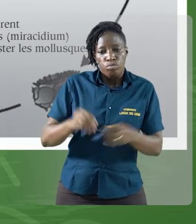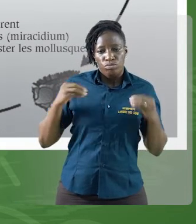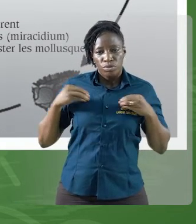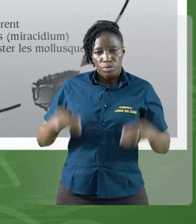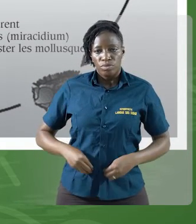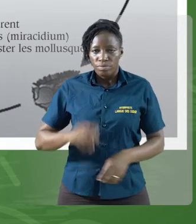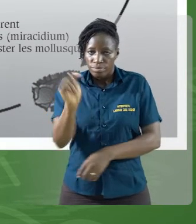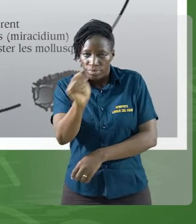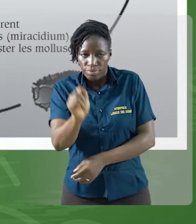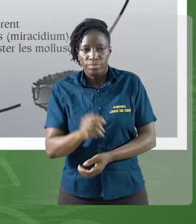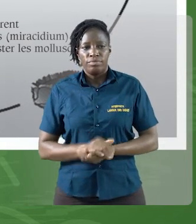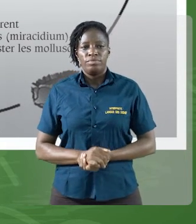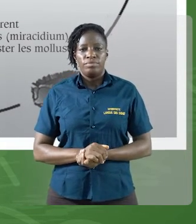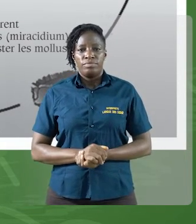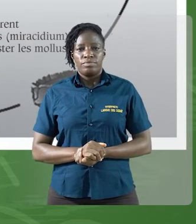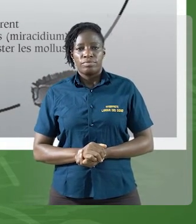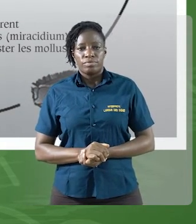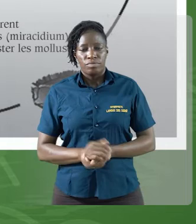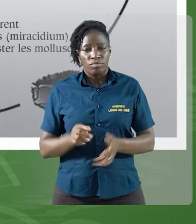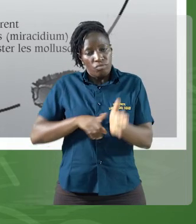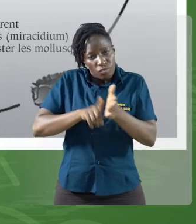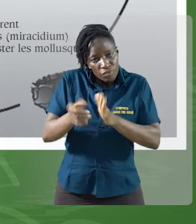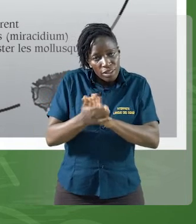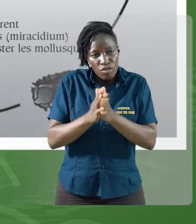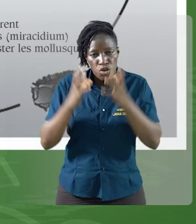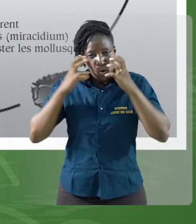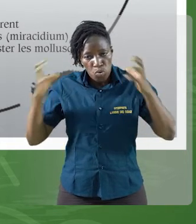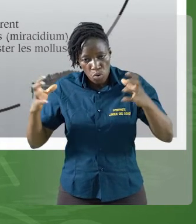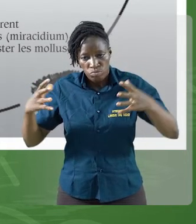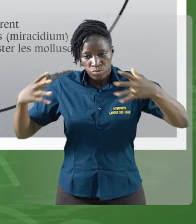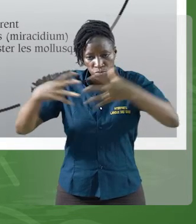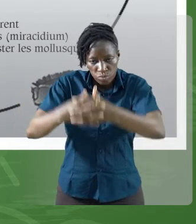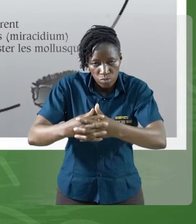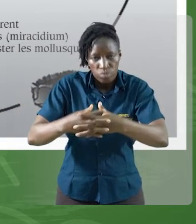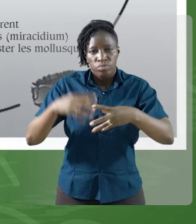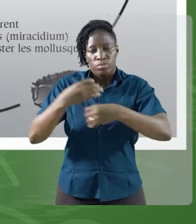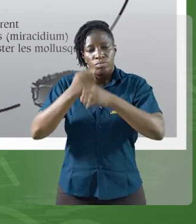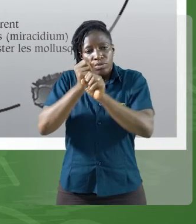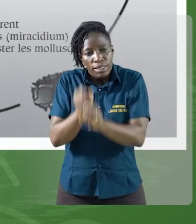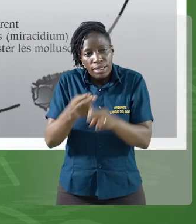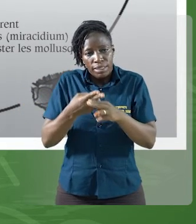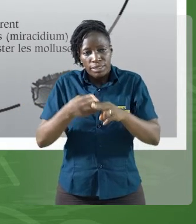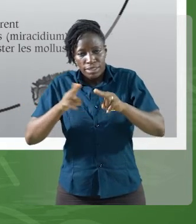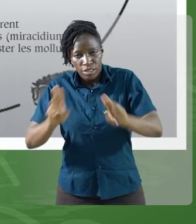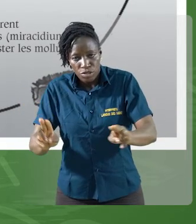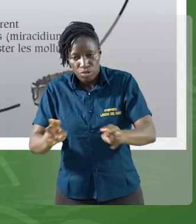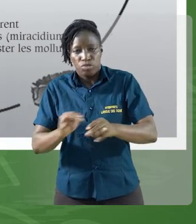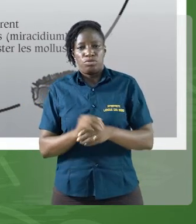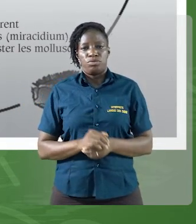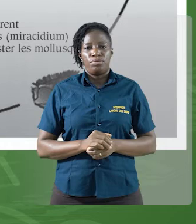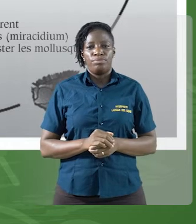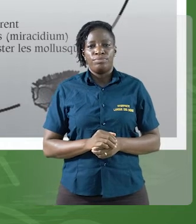urinaire. L'accouplement des schistosomes adultes et enfin le rejet des